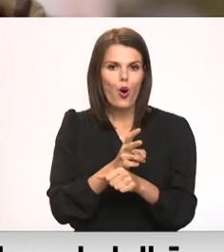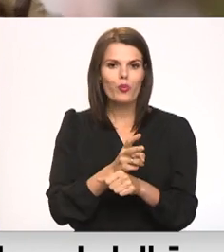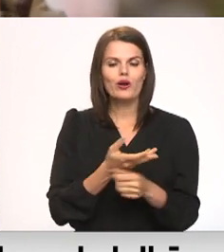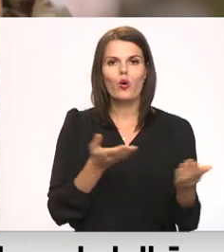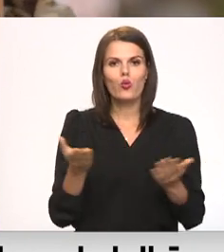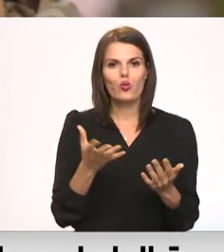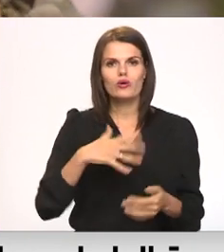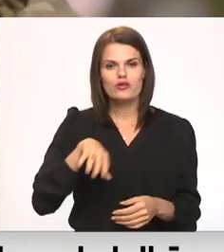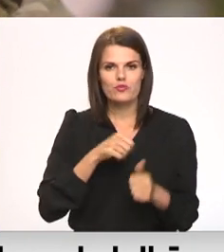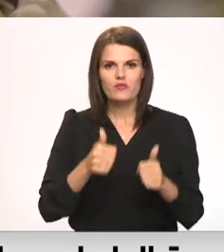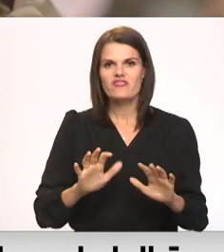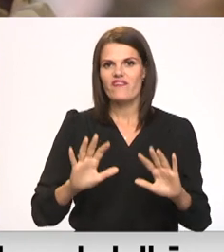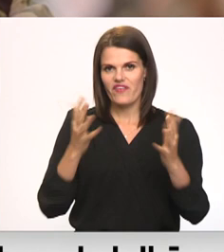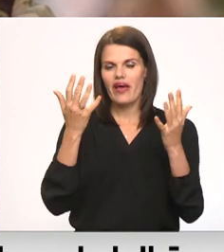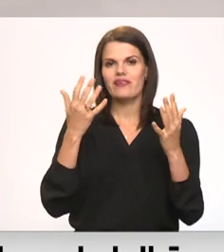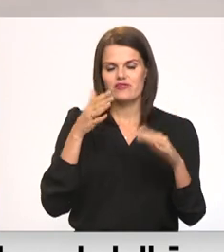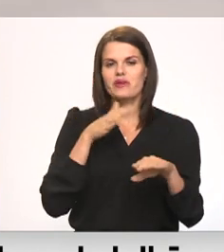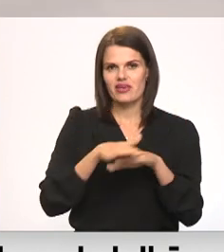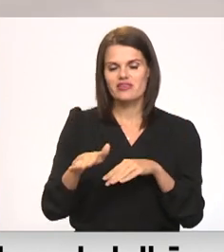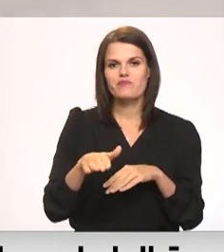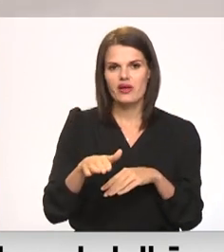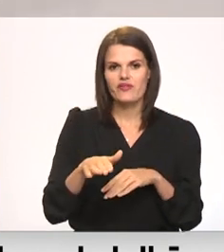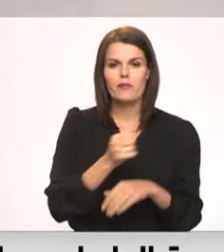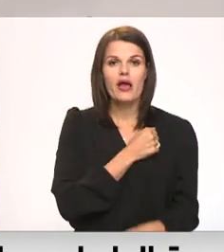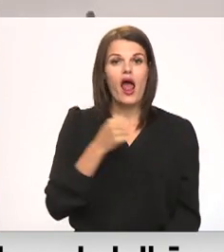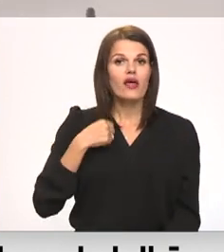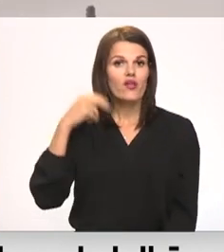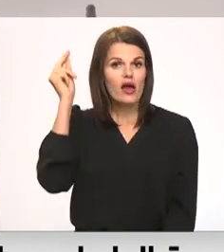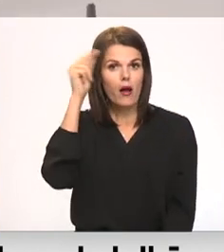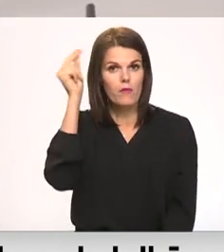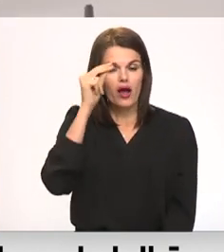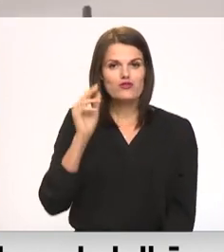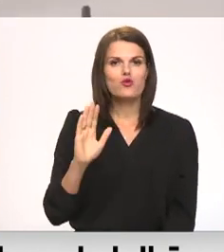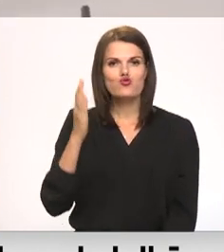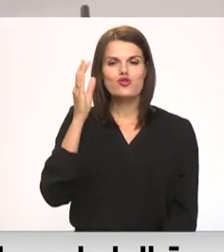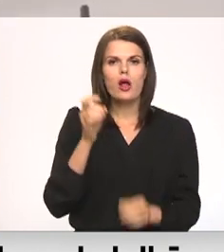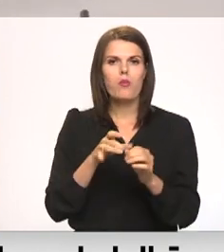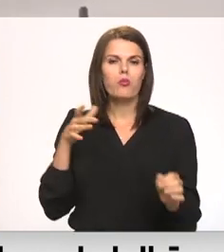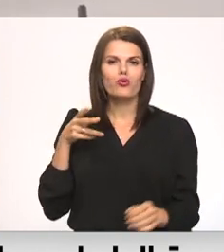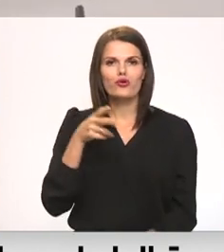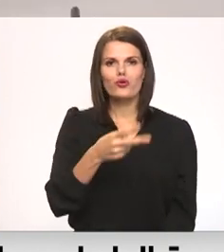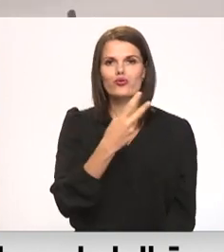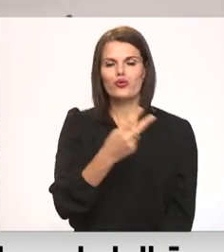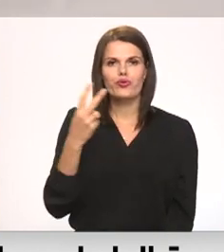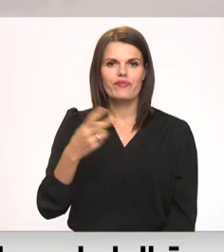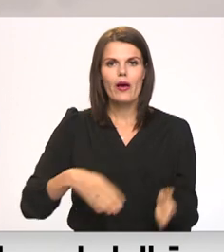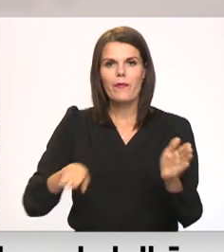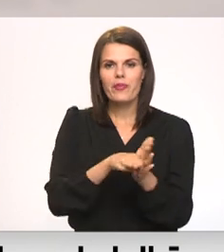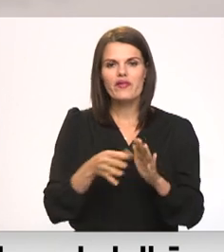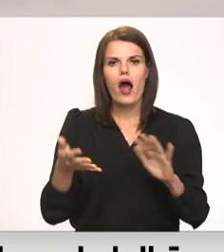kuras mums arī veiksmīgi izdevās realizēt. Militārajās mācībās Sudraba Bulta 2022 piedalās